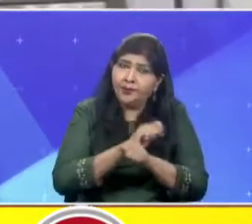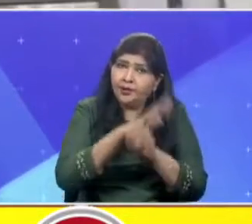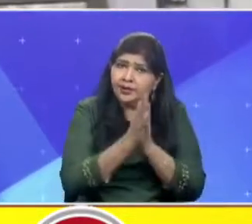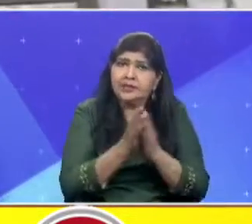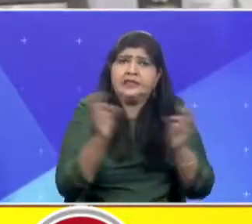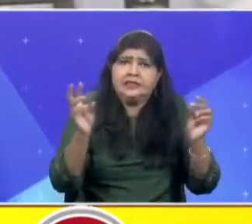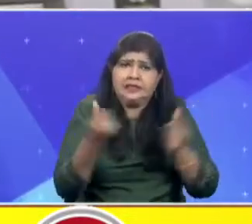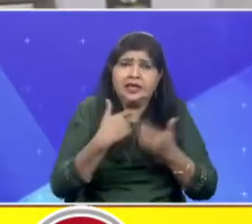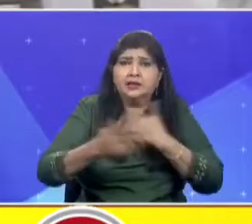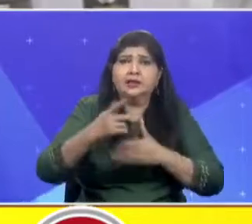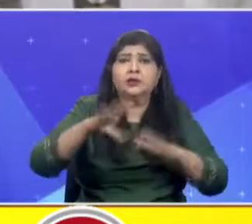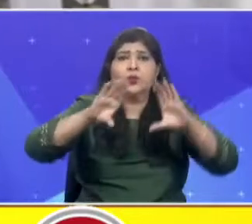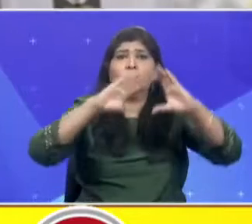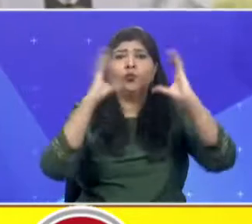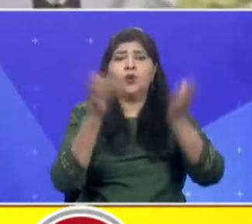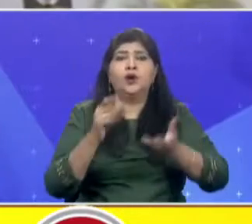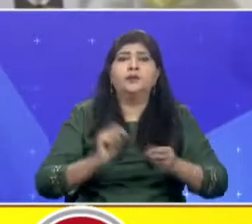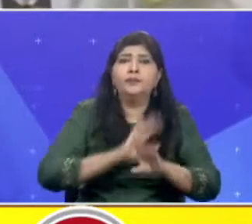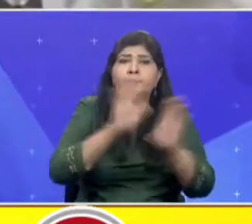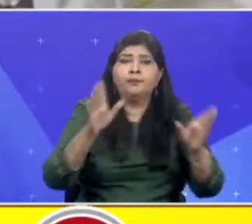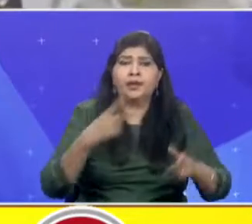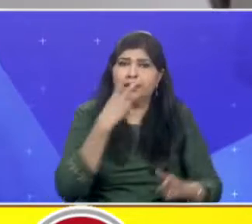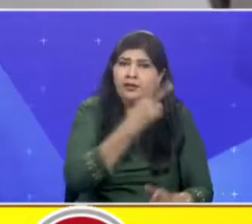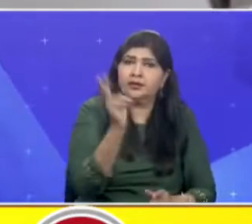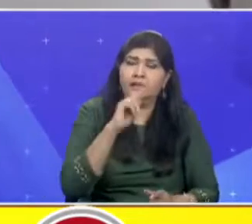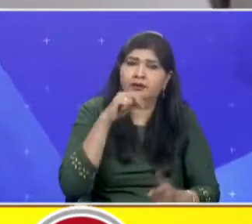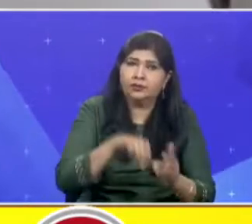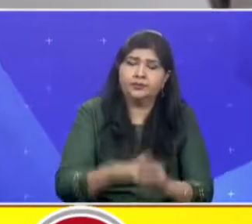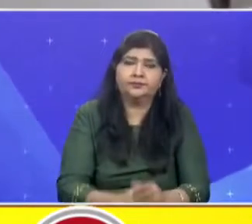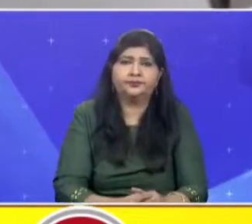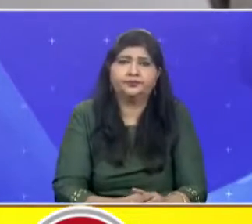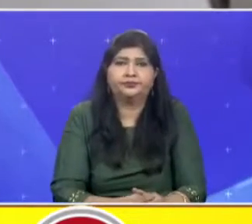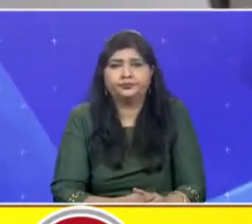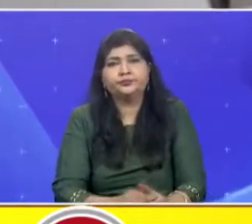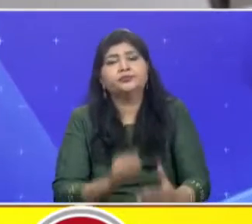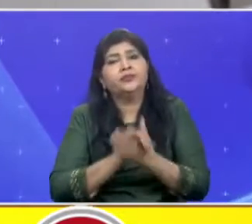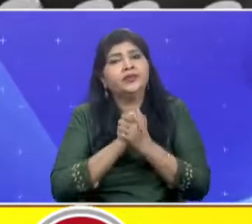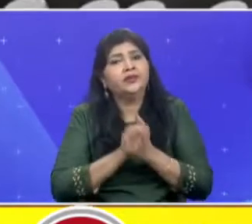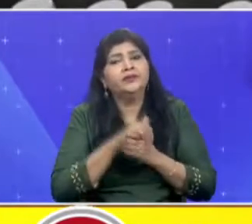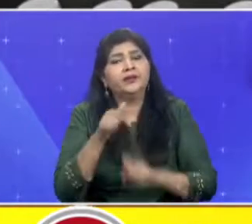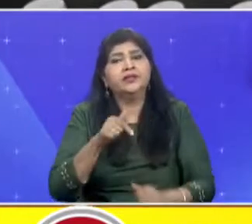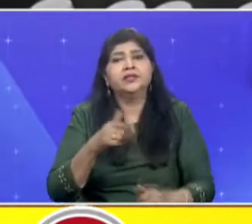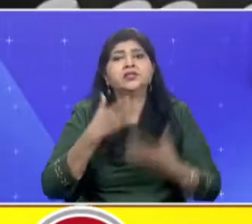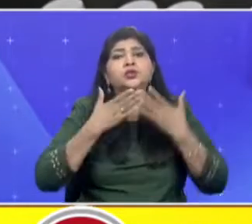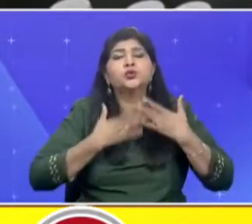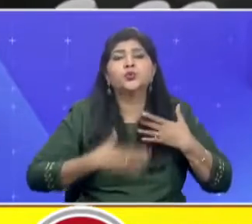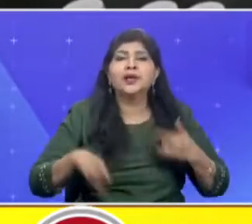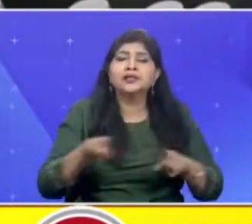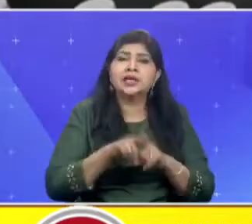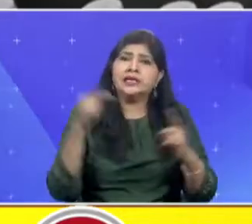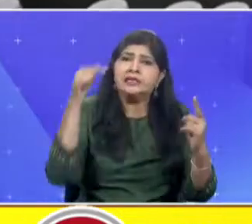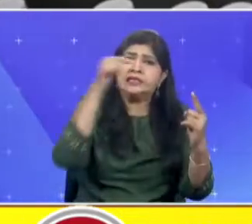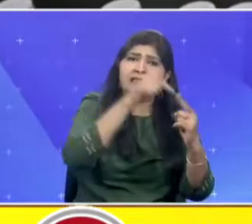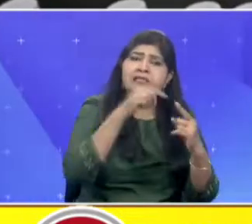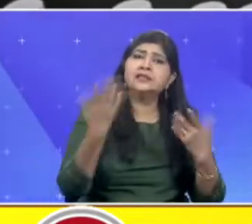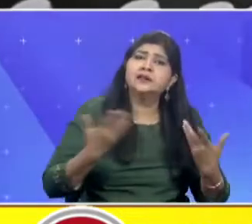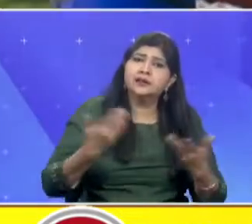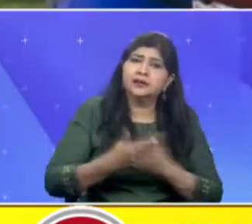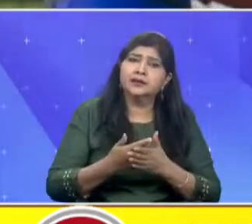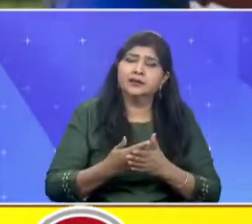ही दुनिया भर में छा जाएंगे। साथियों, स्वास्थ्य का सीधा